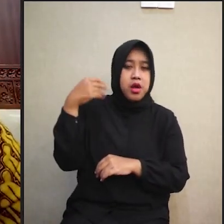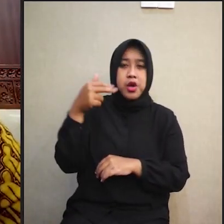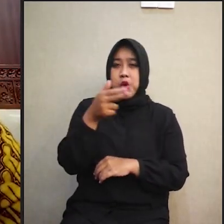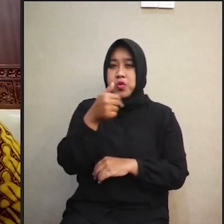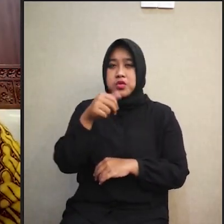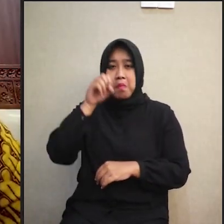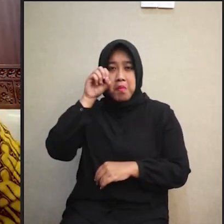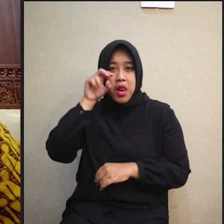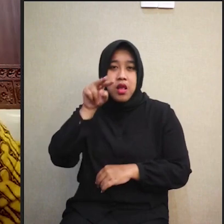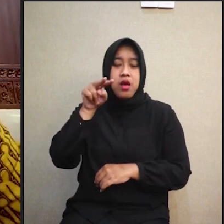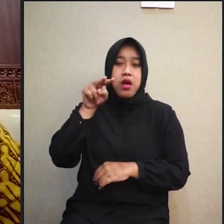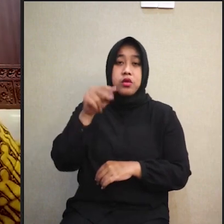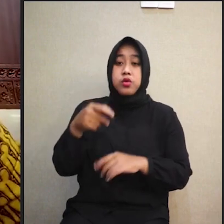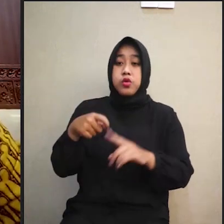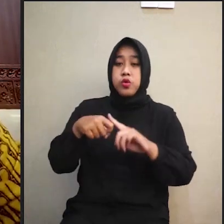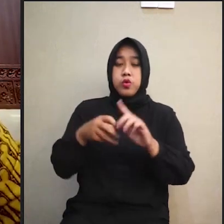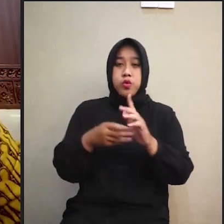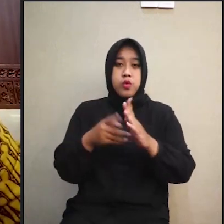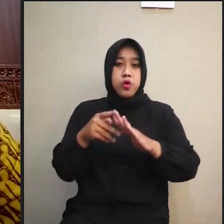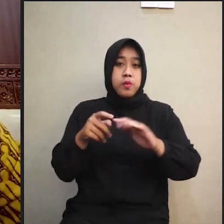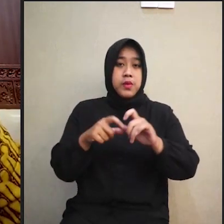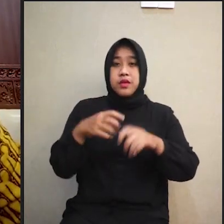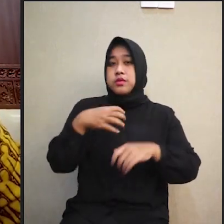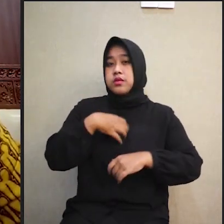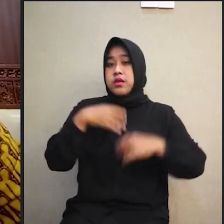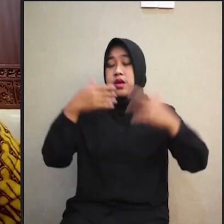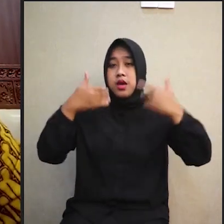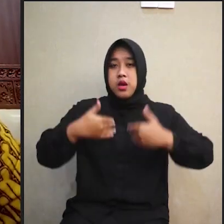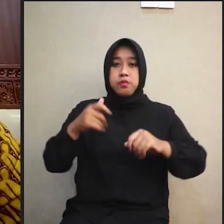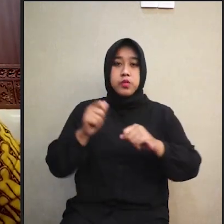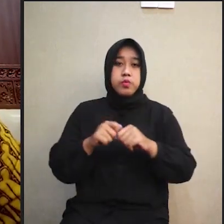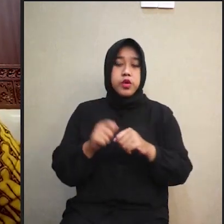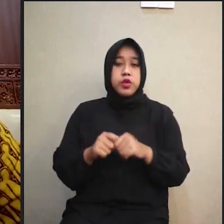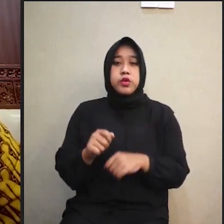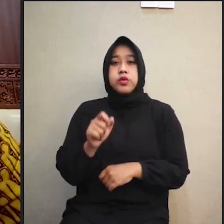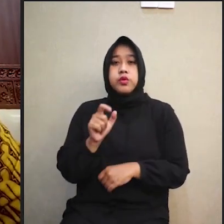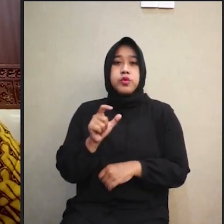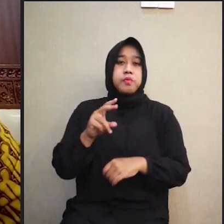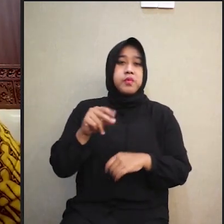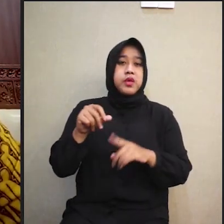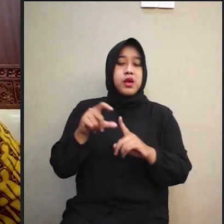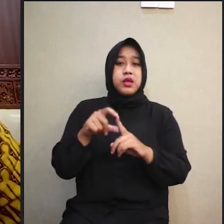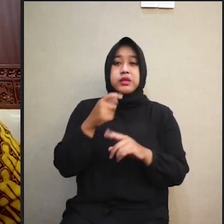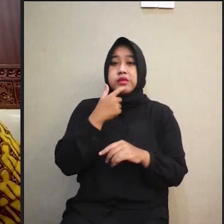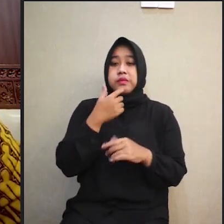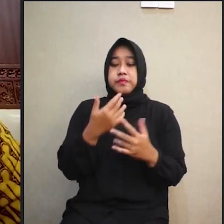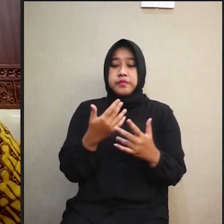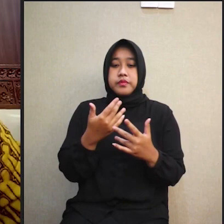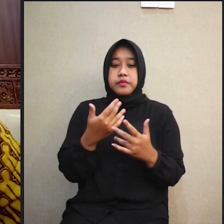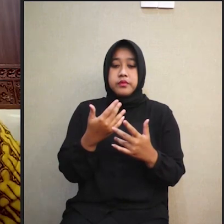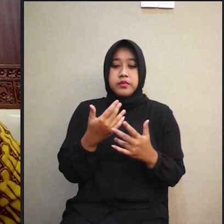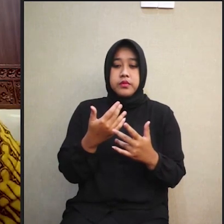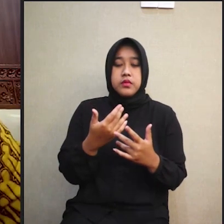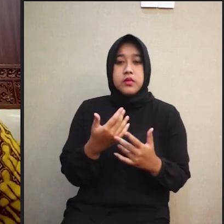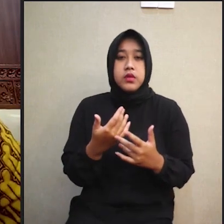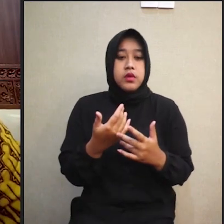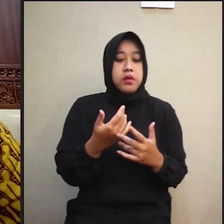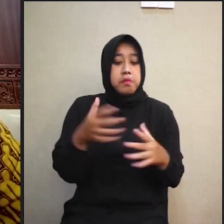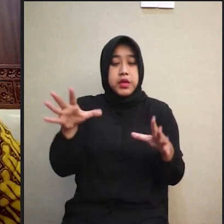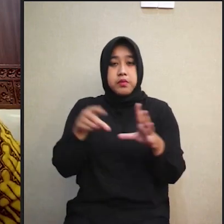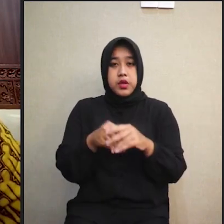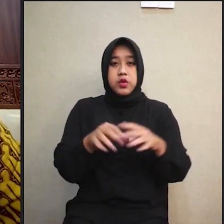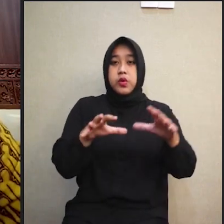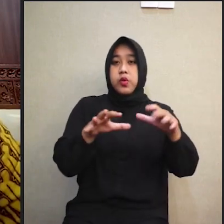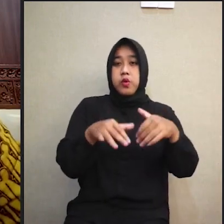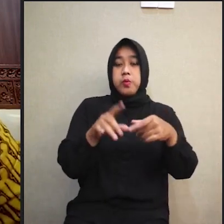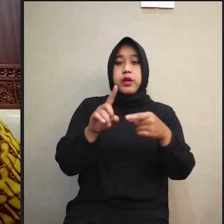sebelumnya mereka sudah membuat apa namanya itu melibatkan teman-teman